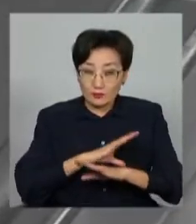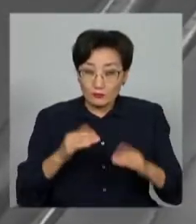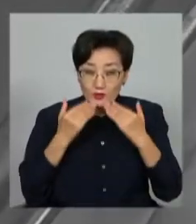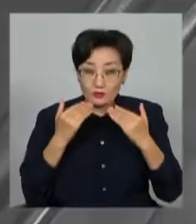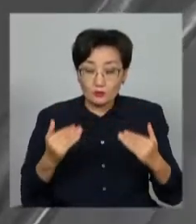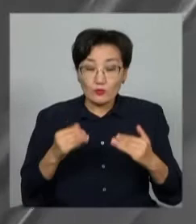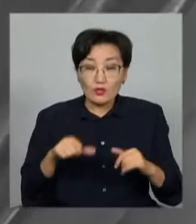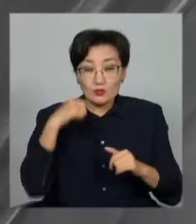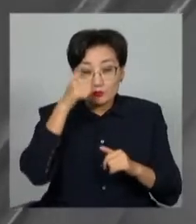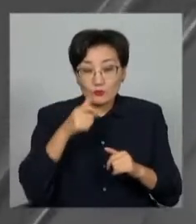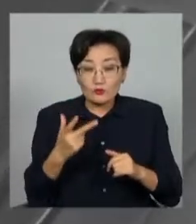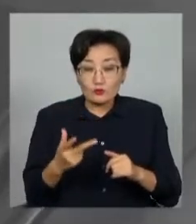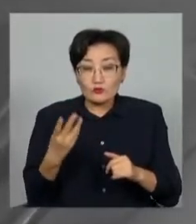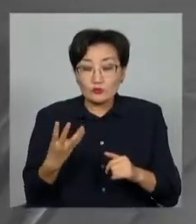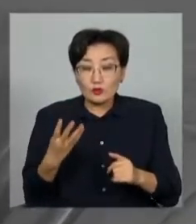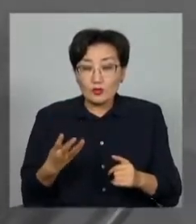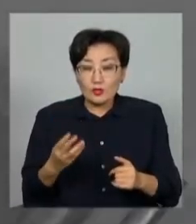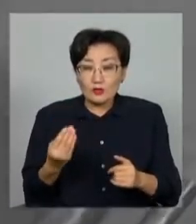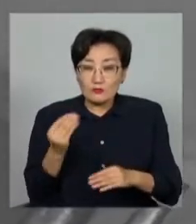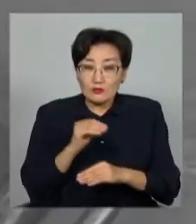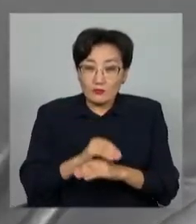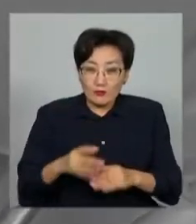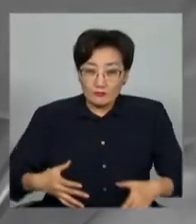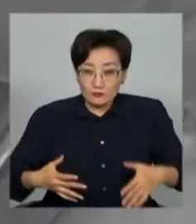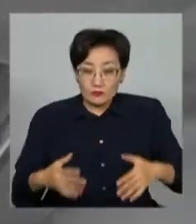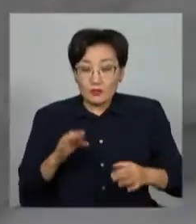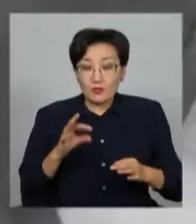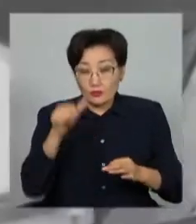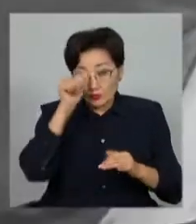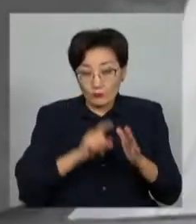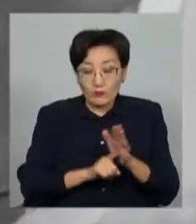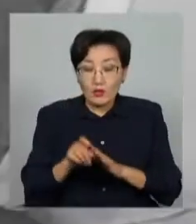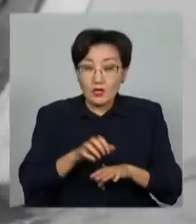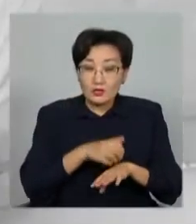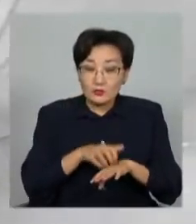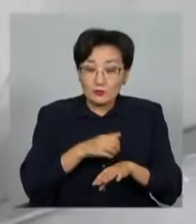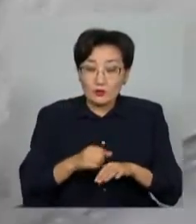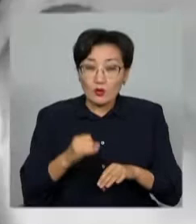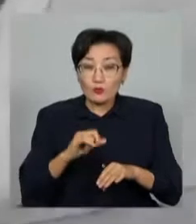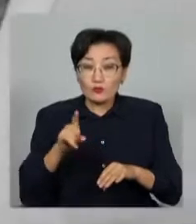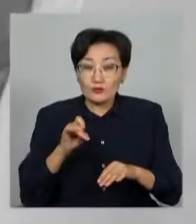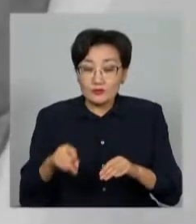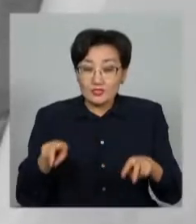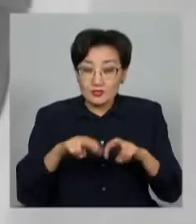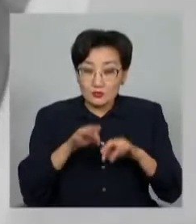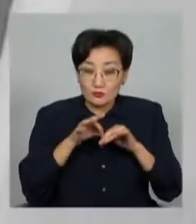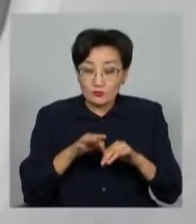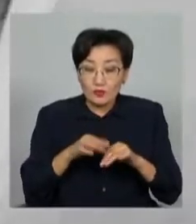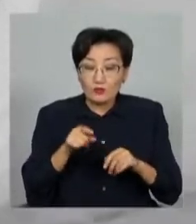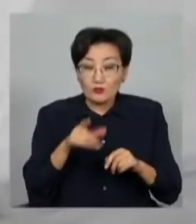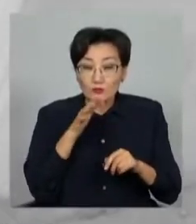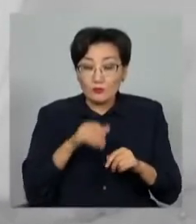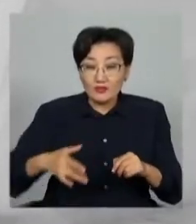соңғы жылдары 3-4 келі салмақ қосқан. Ал қазан айының басында аллергияға ұшырап, ультрадыбыстық зерттеу жасатқан. Сол